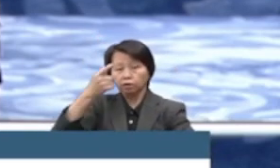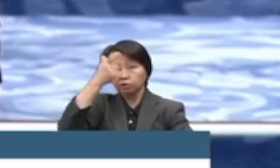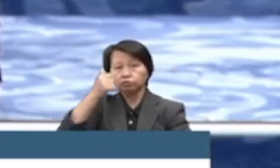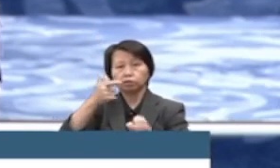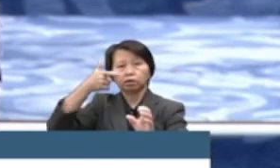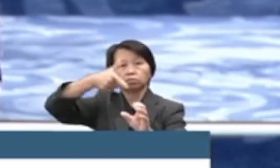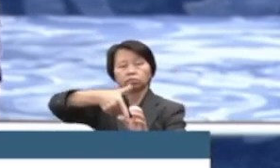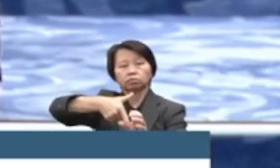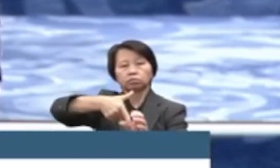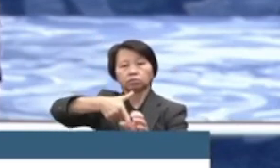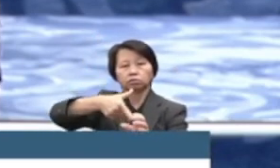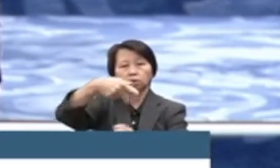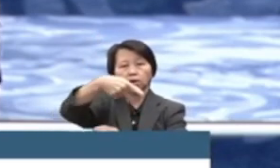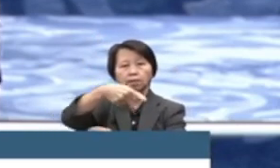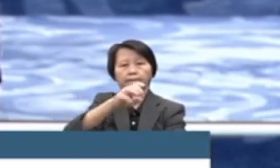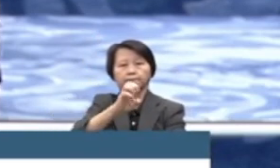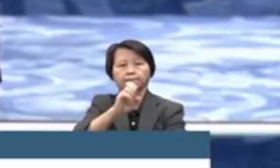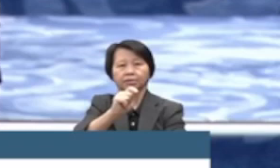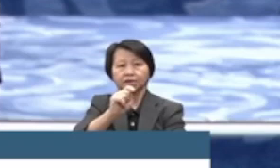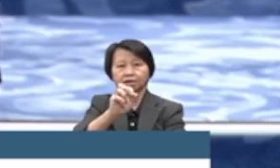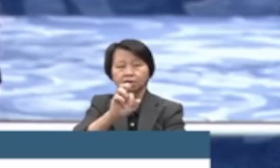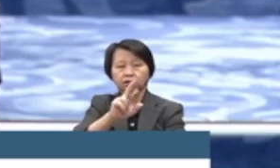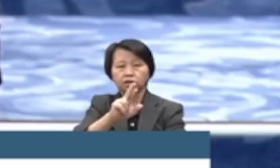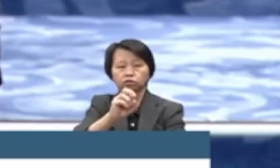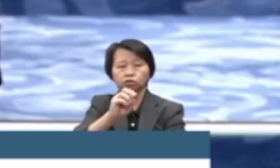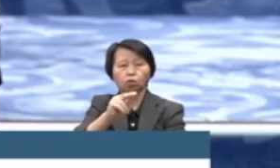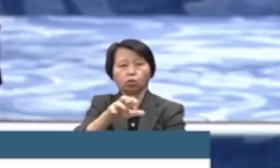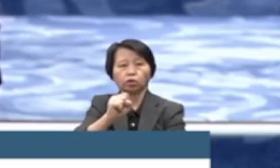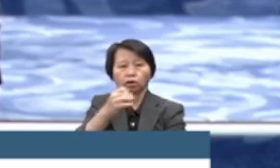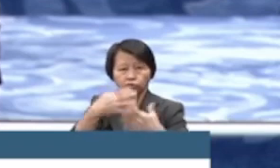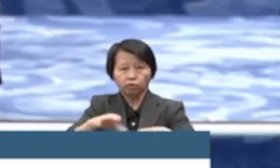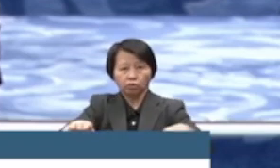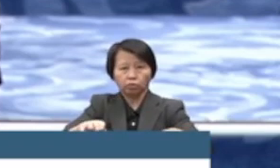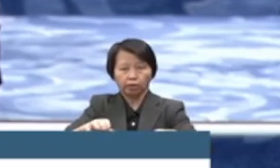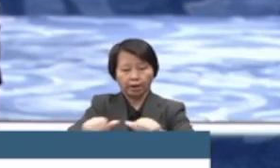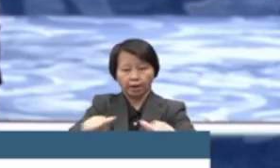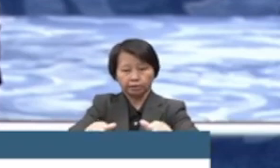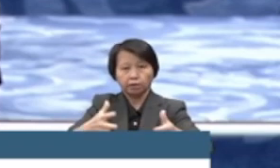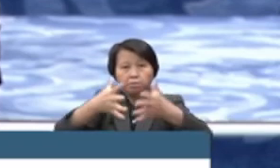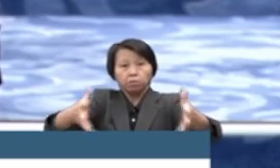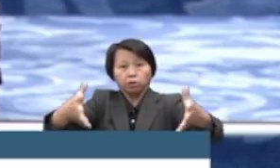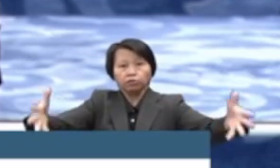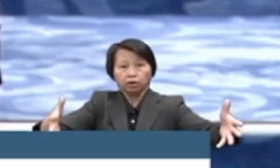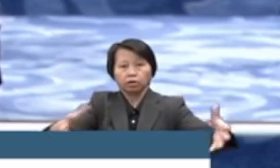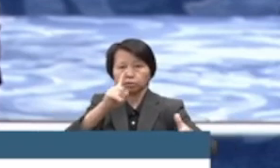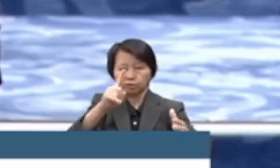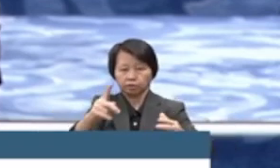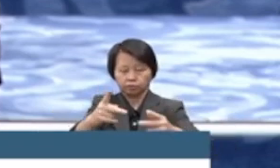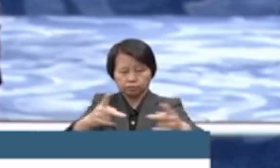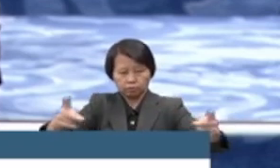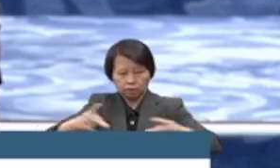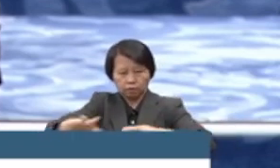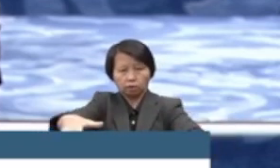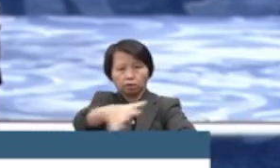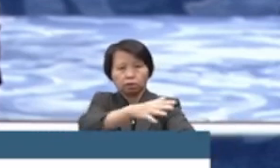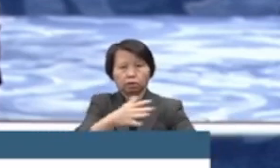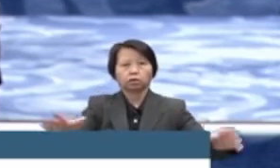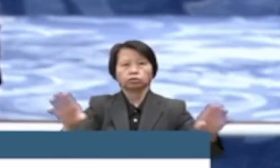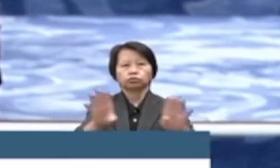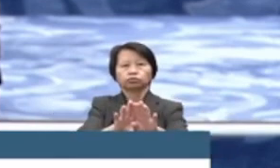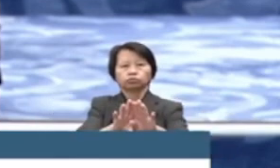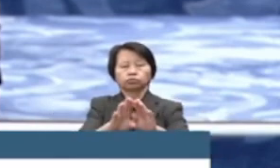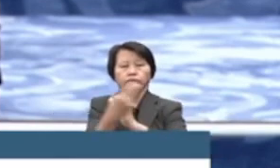Petronas telah menjalankan satu kegiatan besar-besaran di satu kawasan yang juga ditutup oleh negara